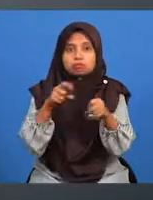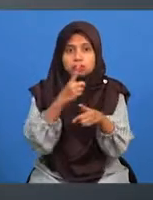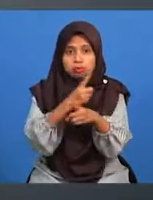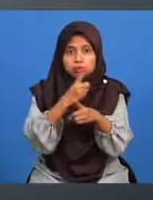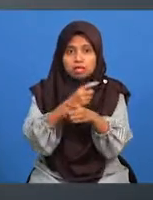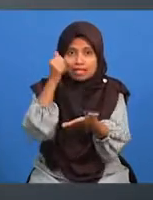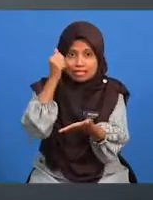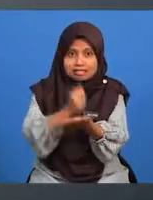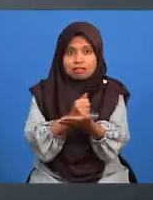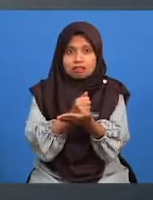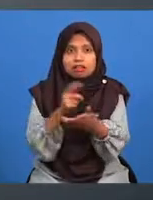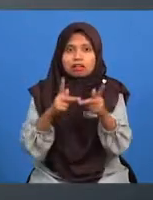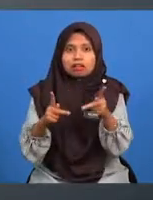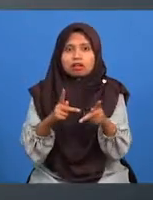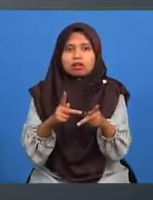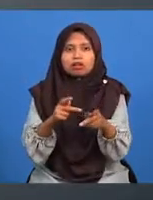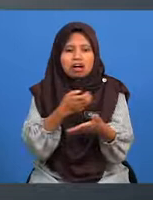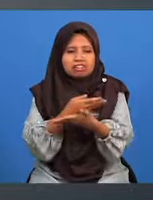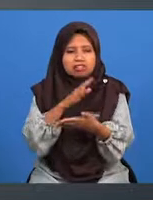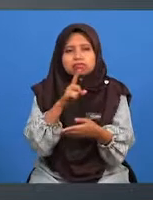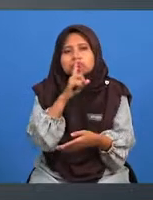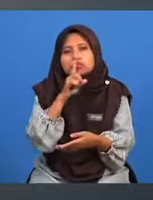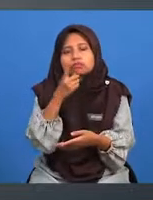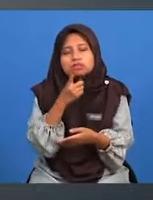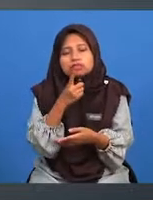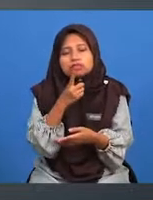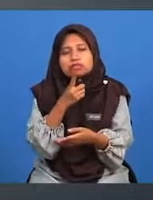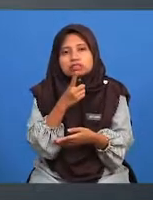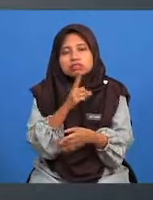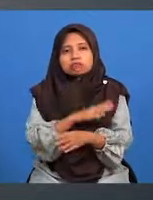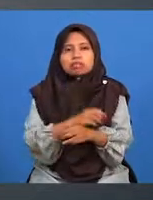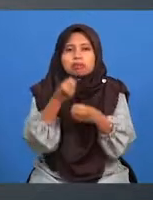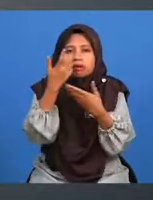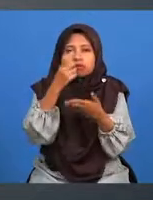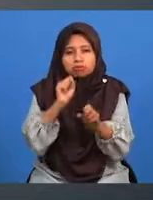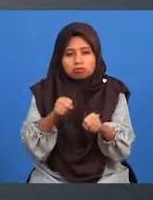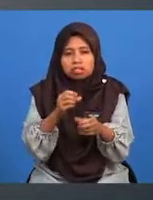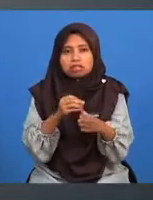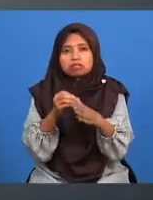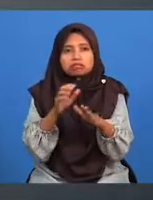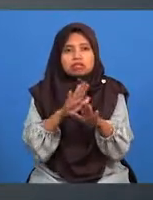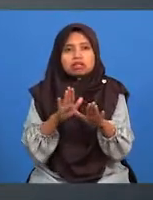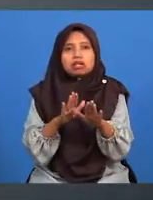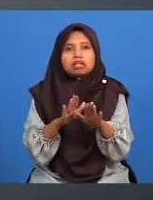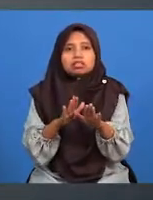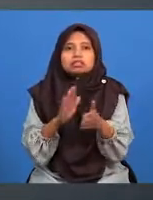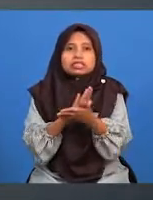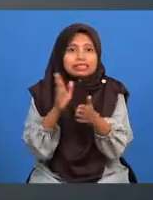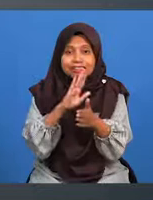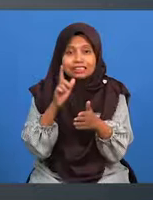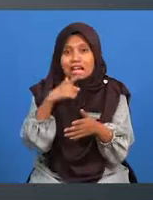syarak. Jika Soleh berdiam diri dan tidak menjawab ucapan ijab ayahnya, maka sighah tadi tidak